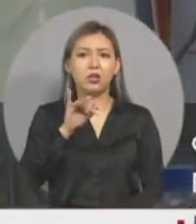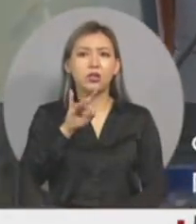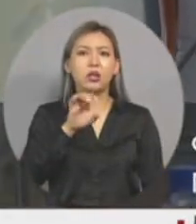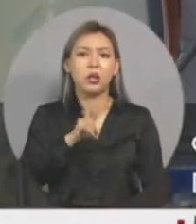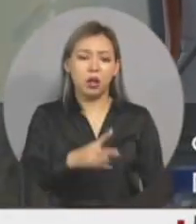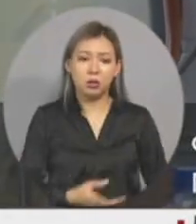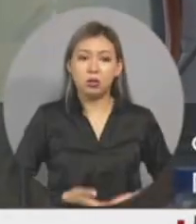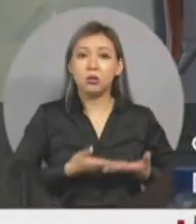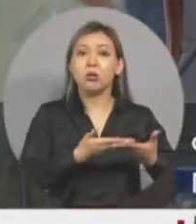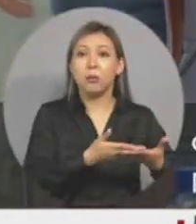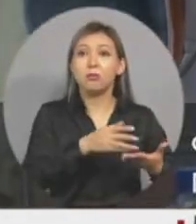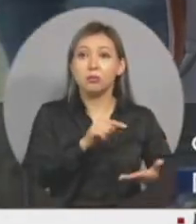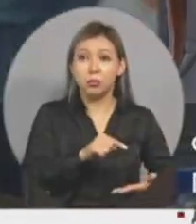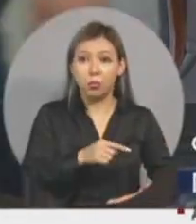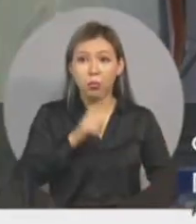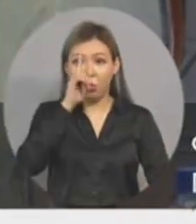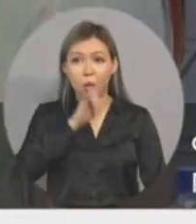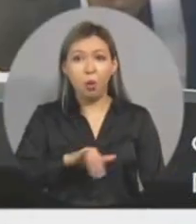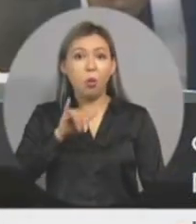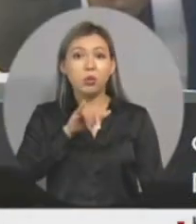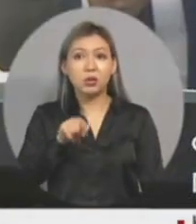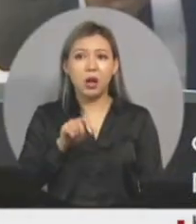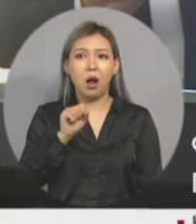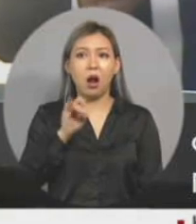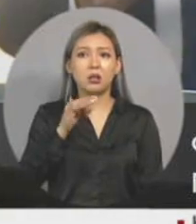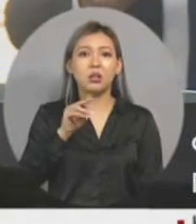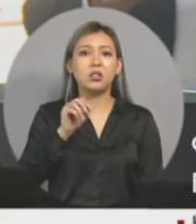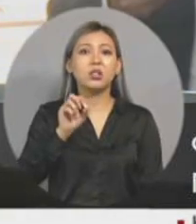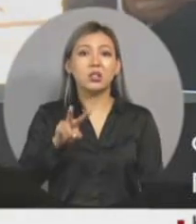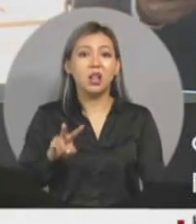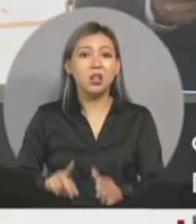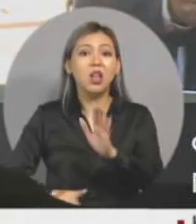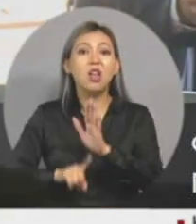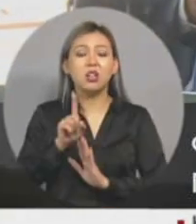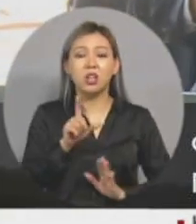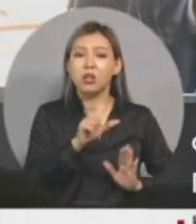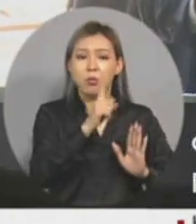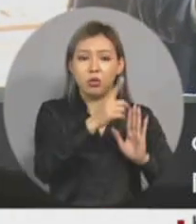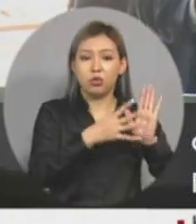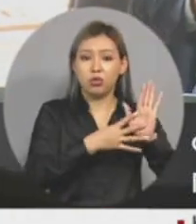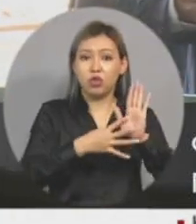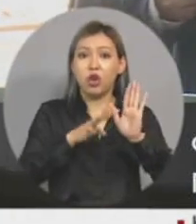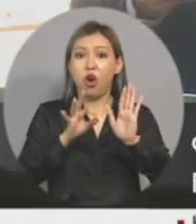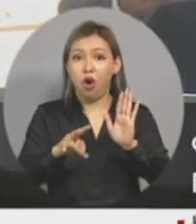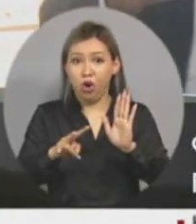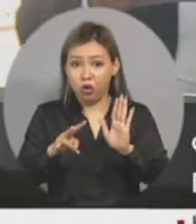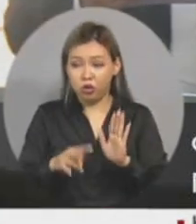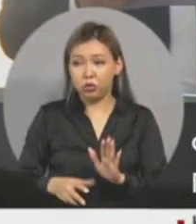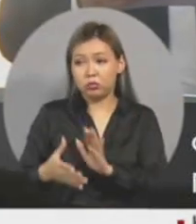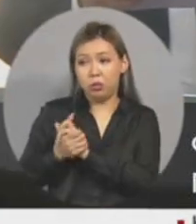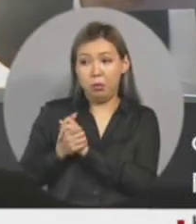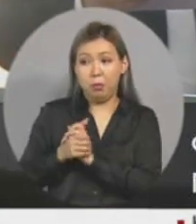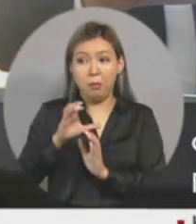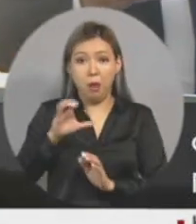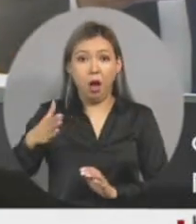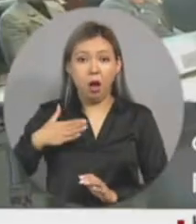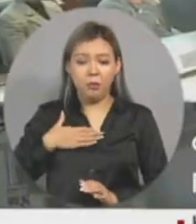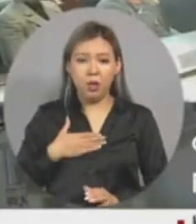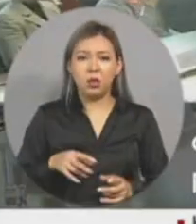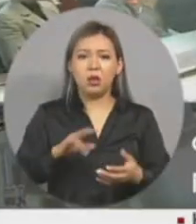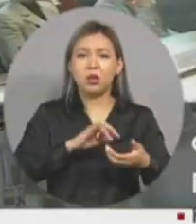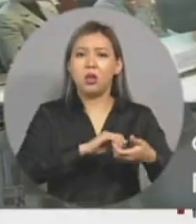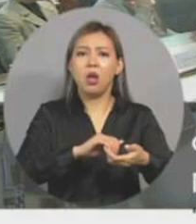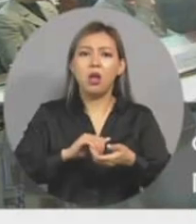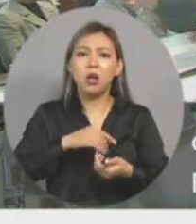Эбертийн сан Монгол улсад ардчлалын үйл явц эхэлсэн 1990 оноос хойш түнш байгууллагуудын хамтаар нийгмийн шударгаас эрх чөлөө эв нэгдэл бүхий